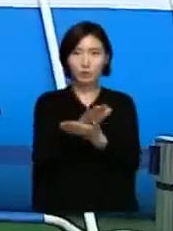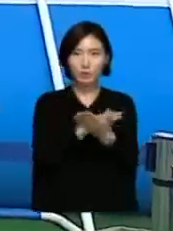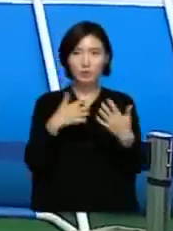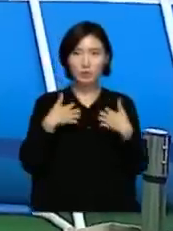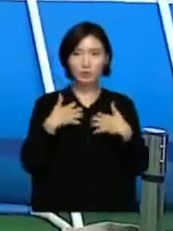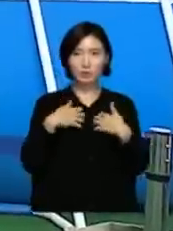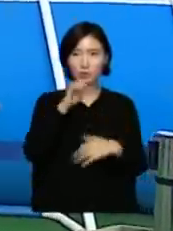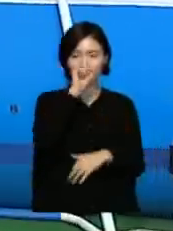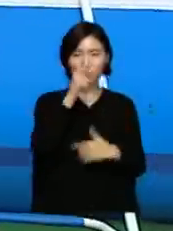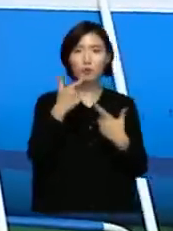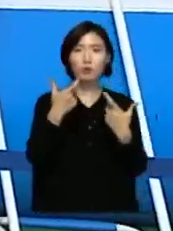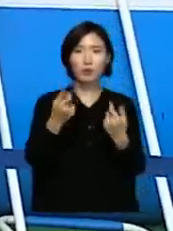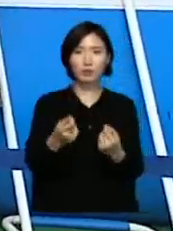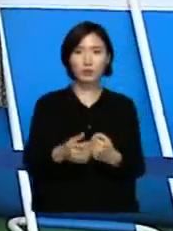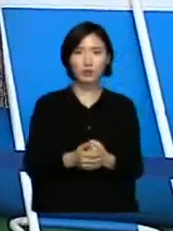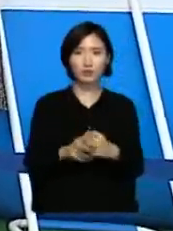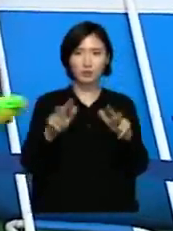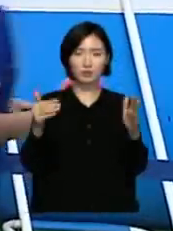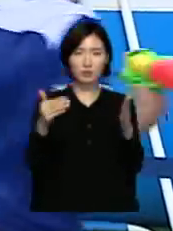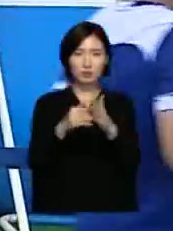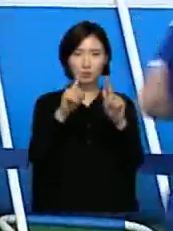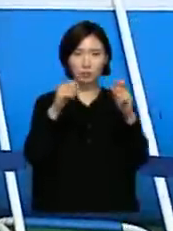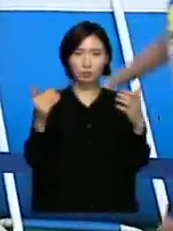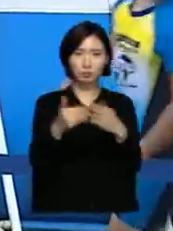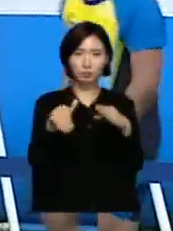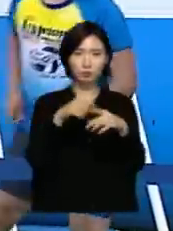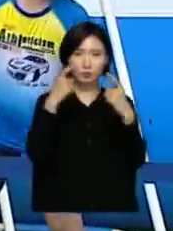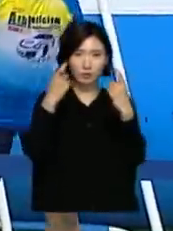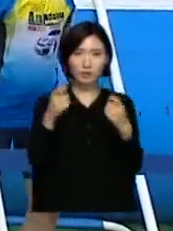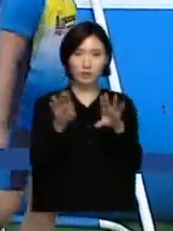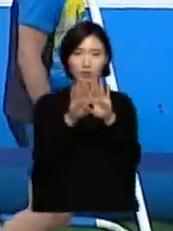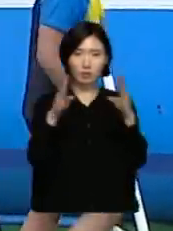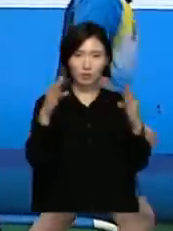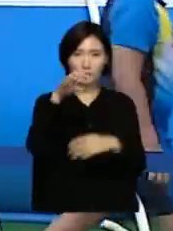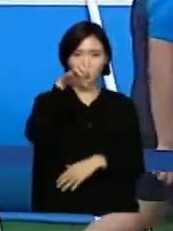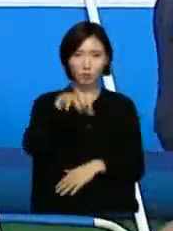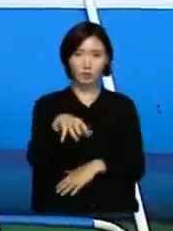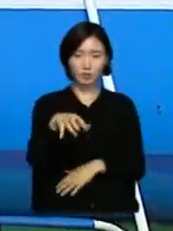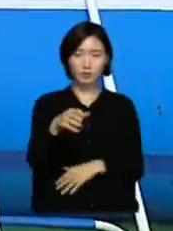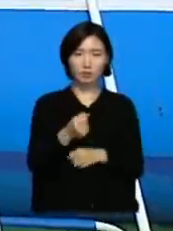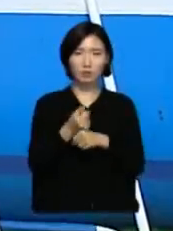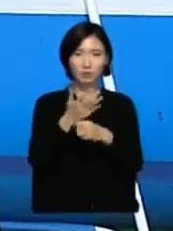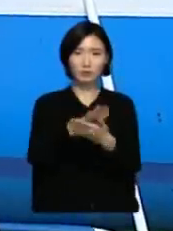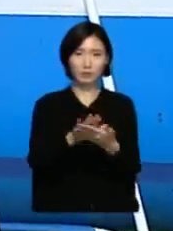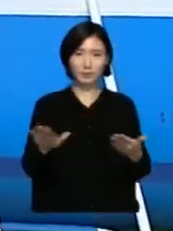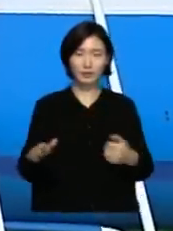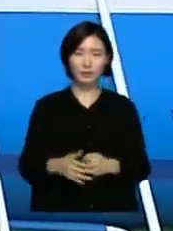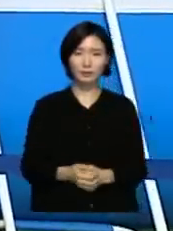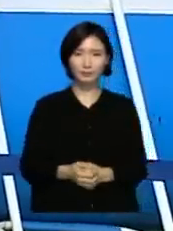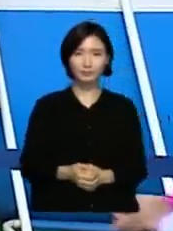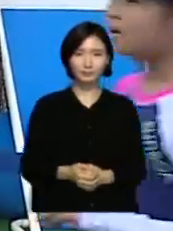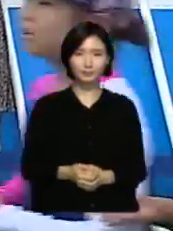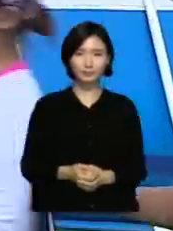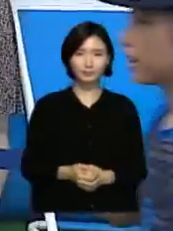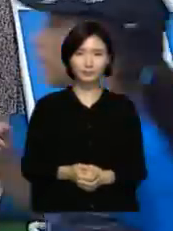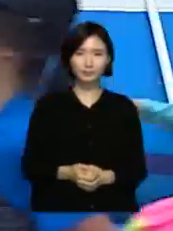것도 좋을 것 같습니다. 지금까지 성북 문화 바캉스가 개최되고 있는 성북구 숭덕 초등학교에서 전해드렸습니다.